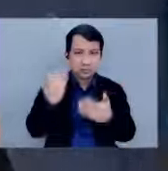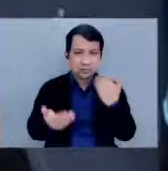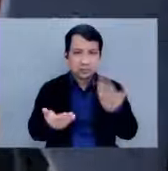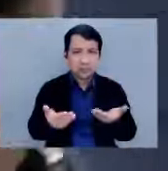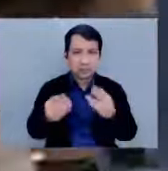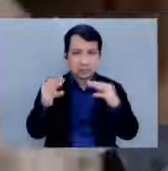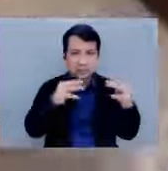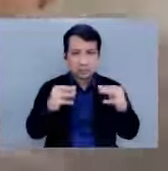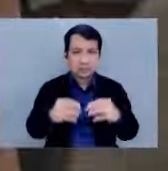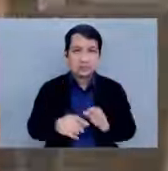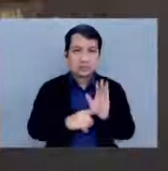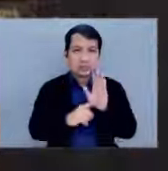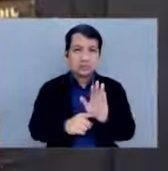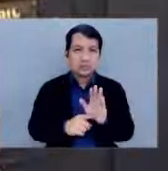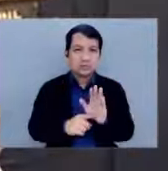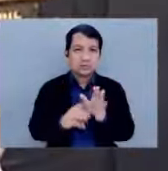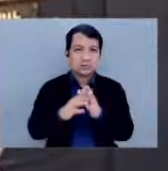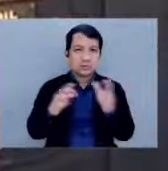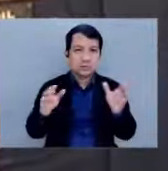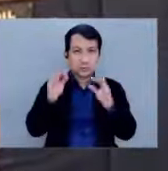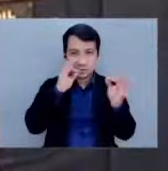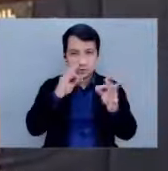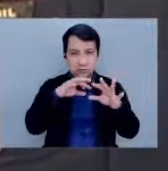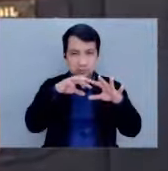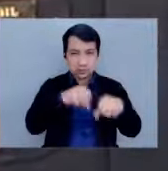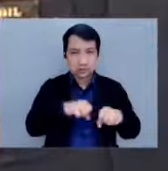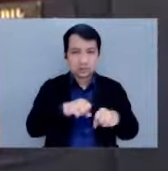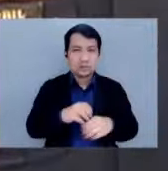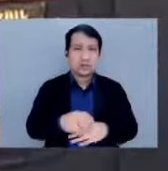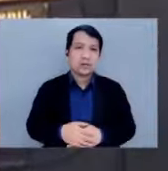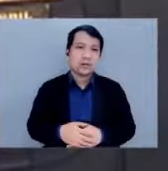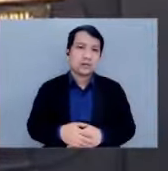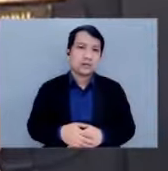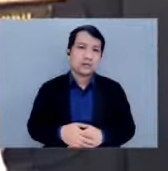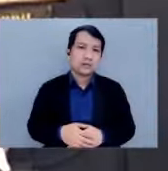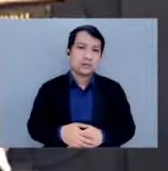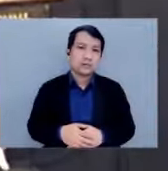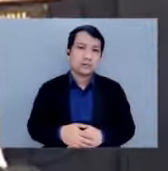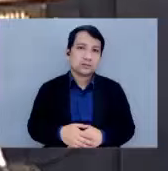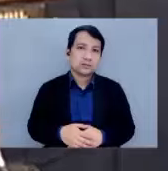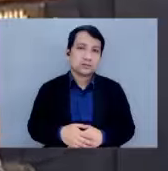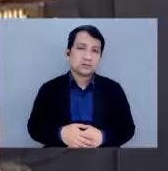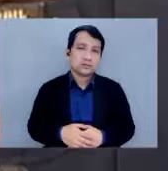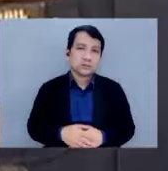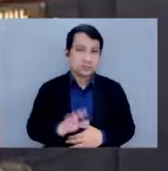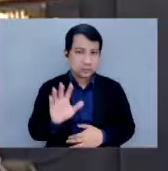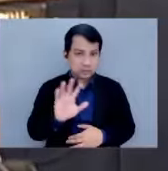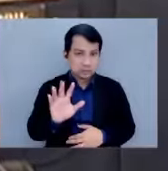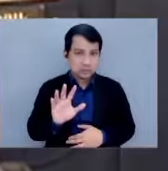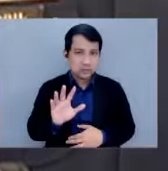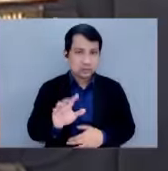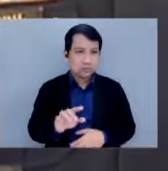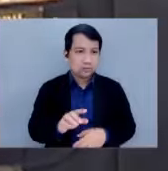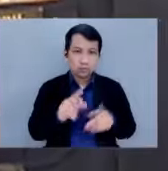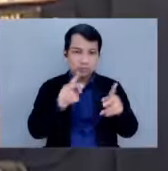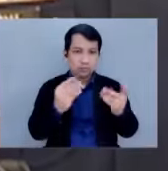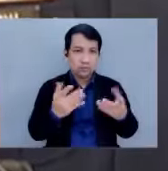is the biggest shipment of shabu na nahuli natin. But not one person